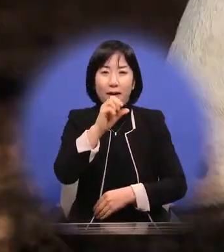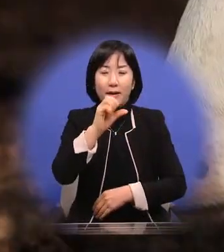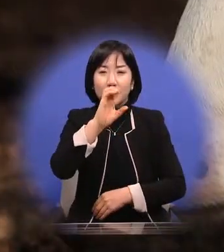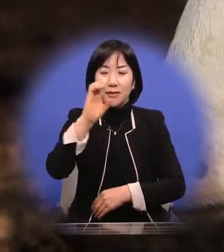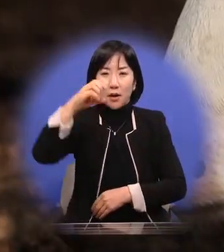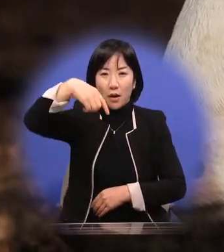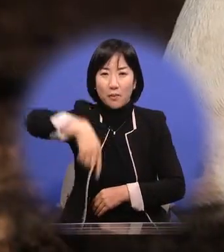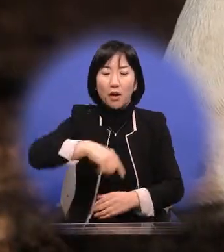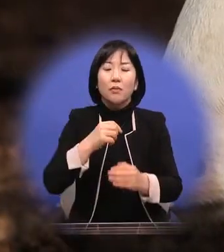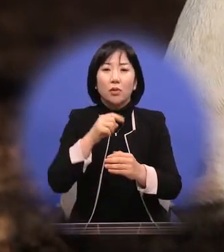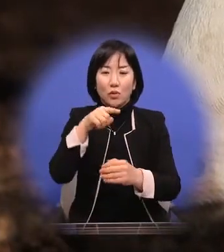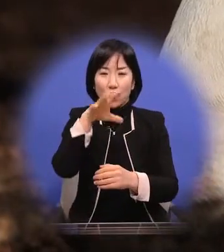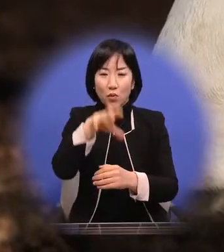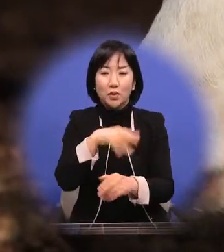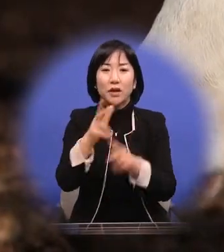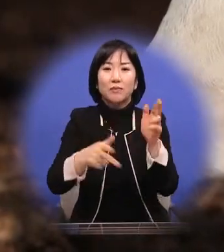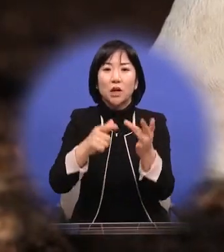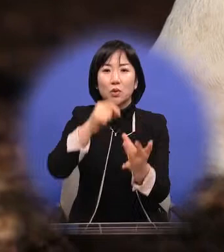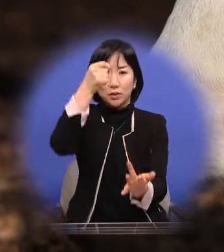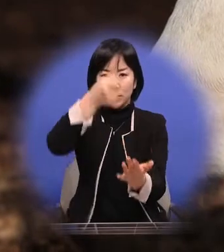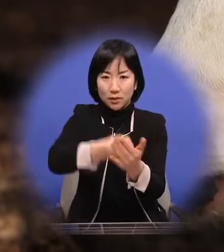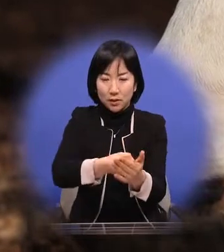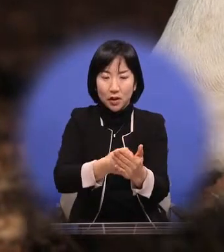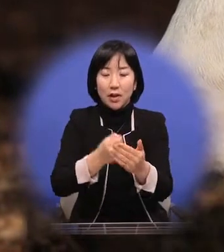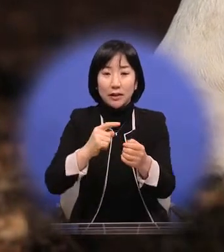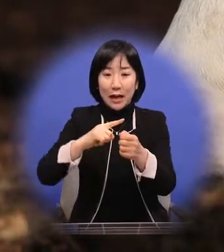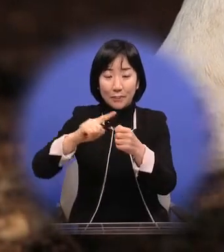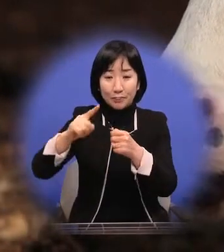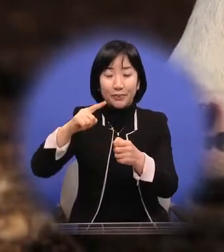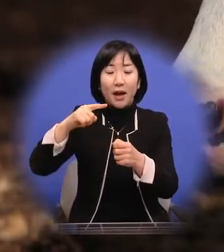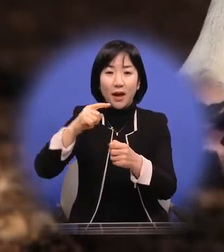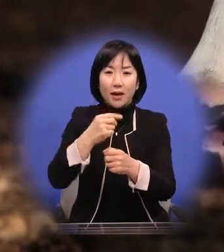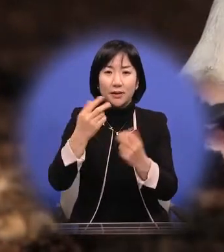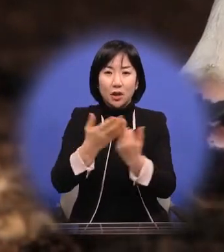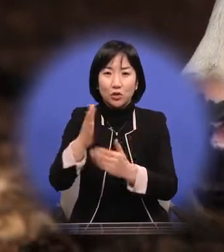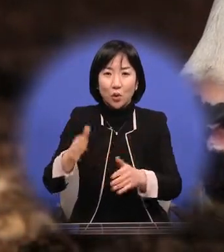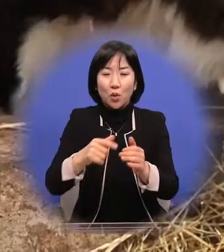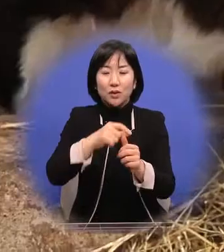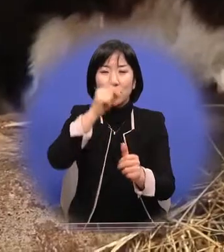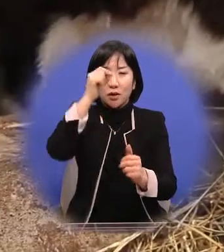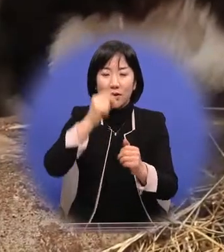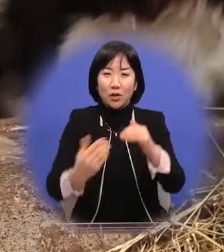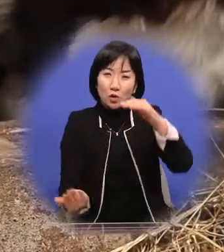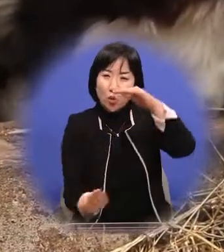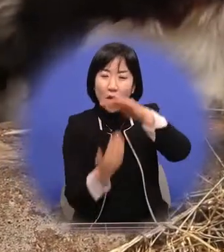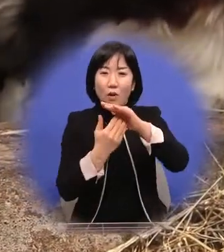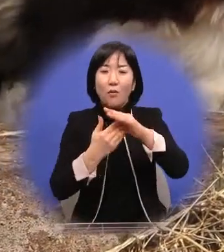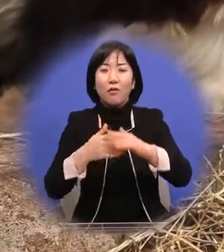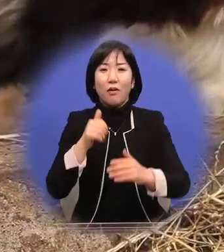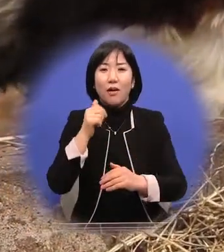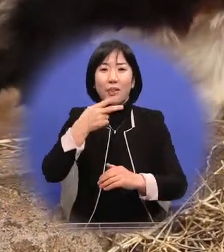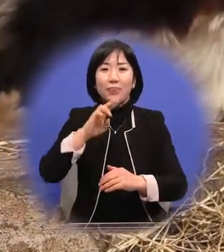사업장으로 선정이 됐습니다. 이듬해 제주도가 선정한 최고의 달인에 오르기도 했습니다.